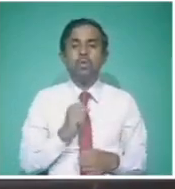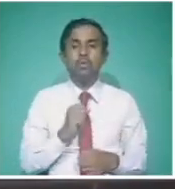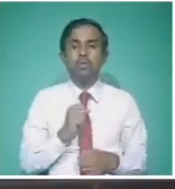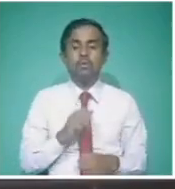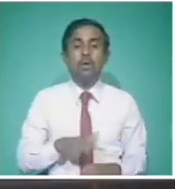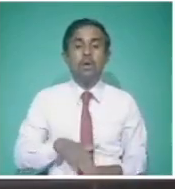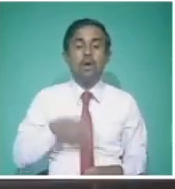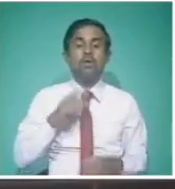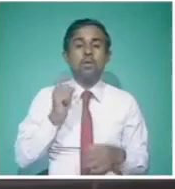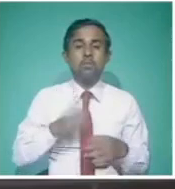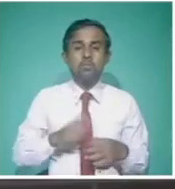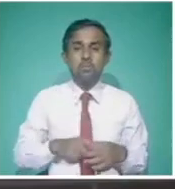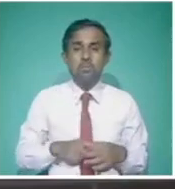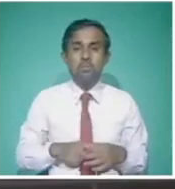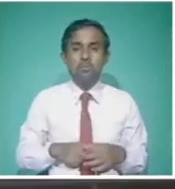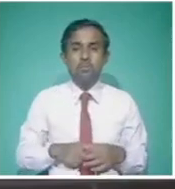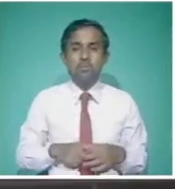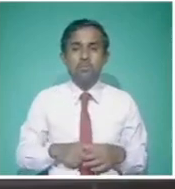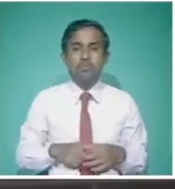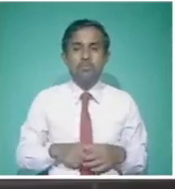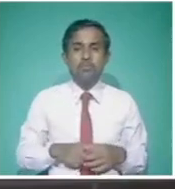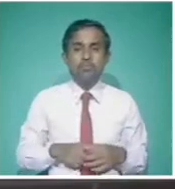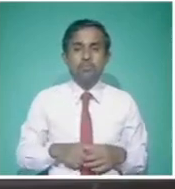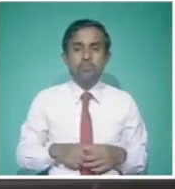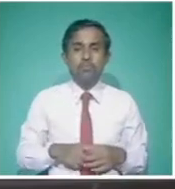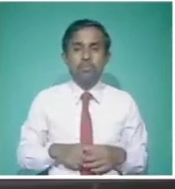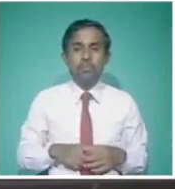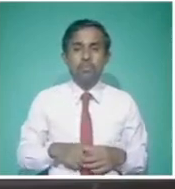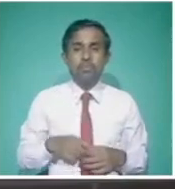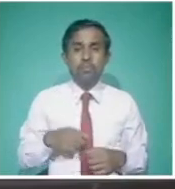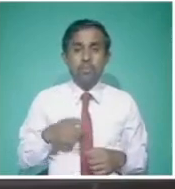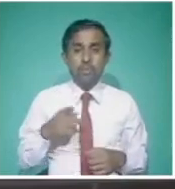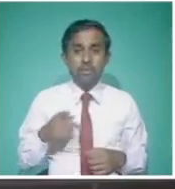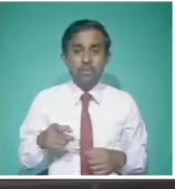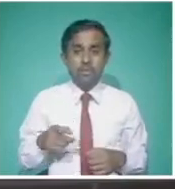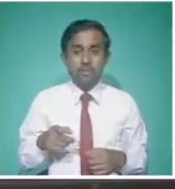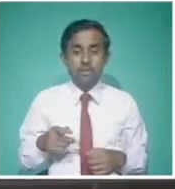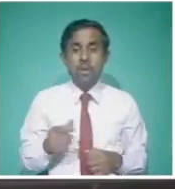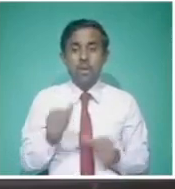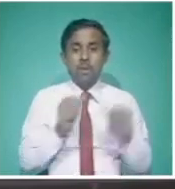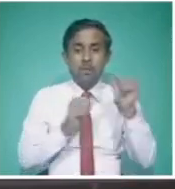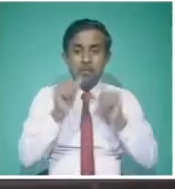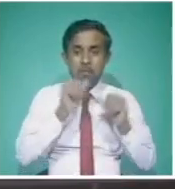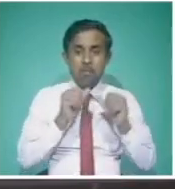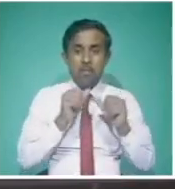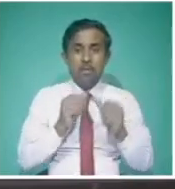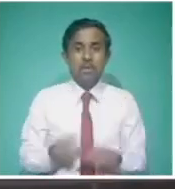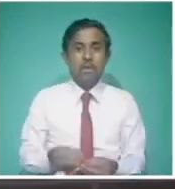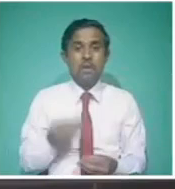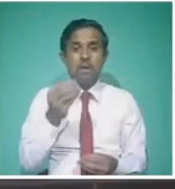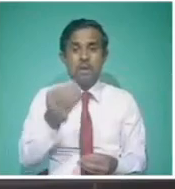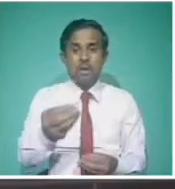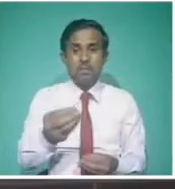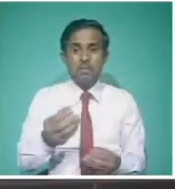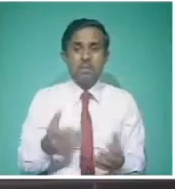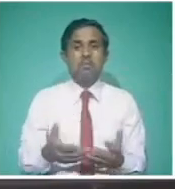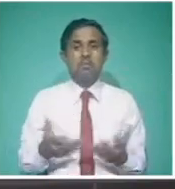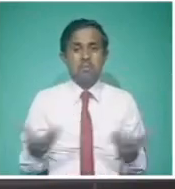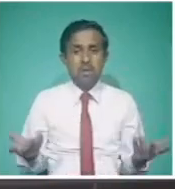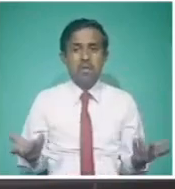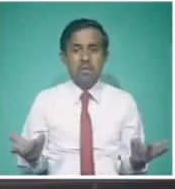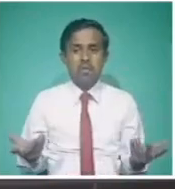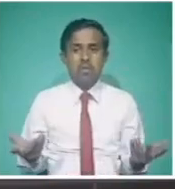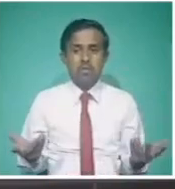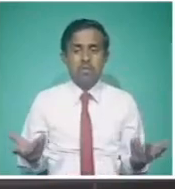ප්‍රධානම ගැටලුව තමයි වෙන මොනවත් නෙමෙයි ඒ බෙහෙත් ලබාදීමට නොහැකි වෙලා තියෙනවා